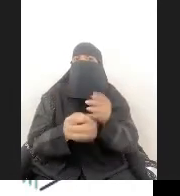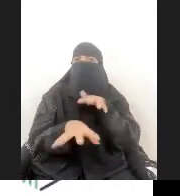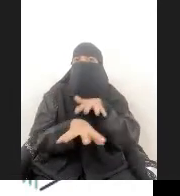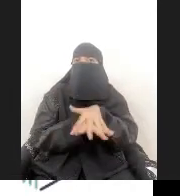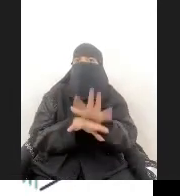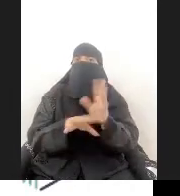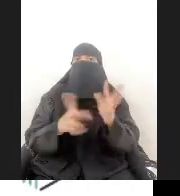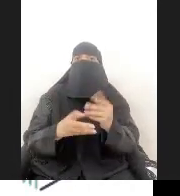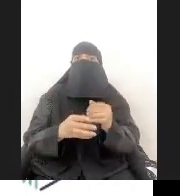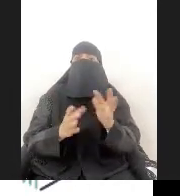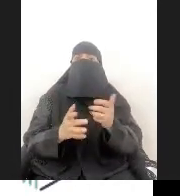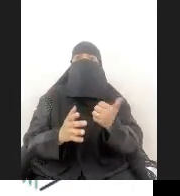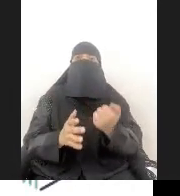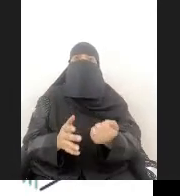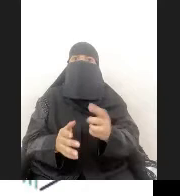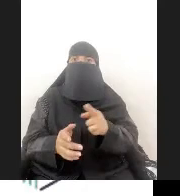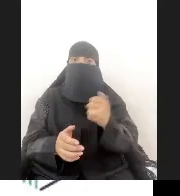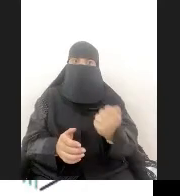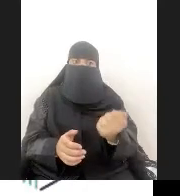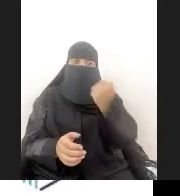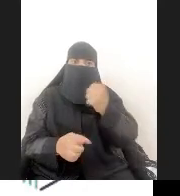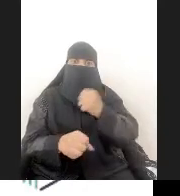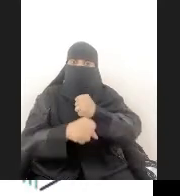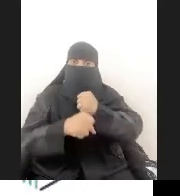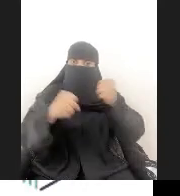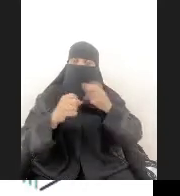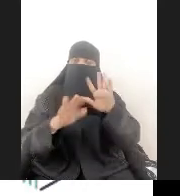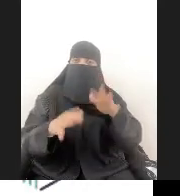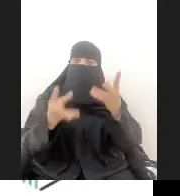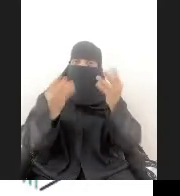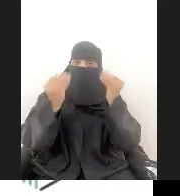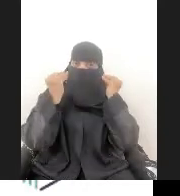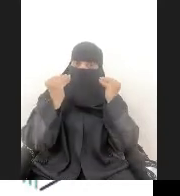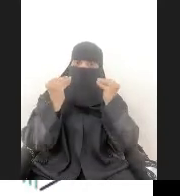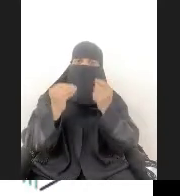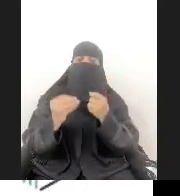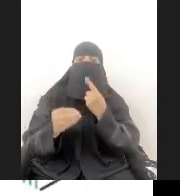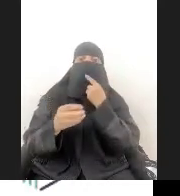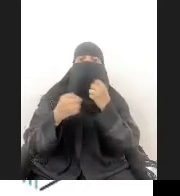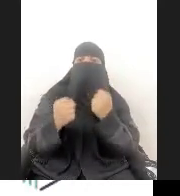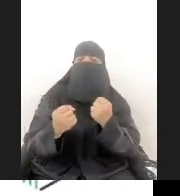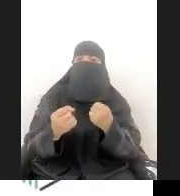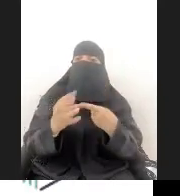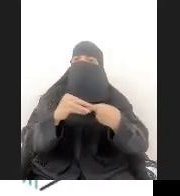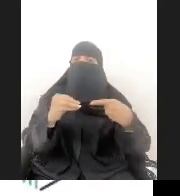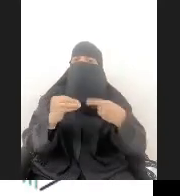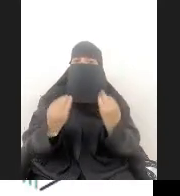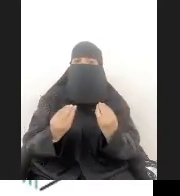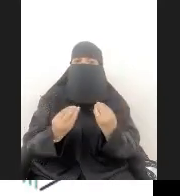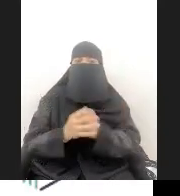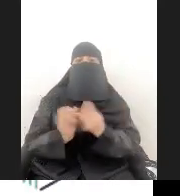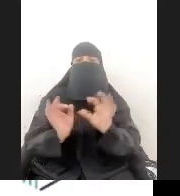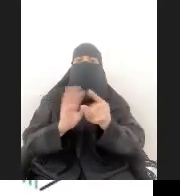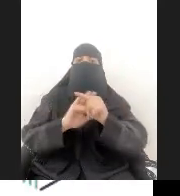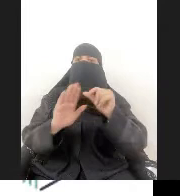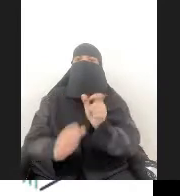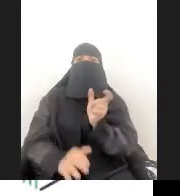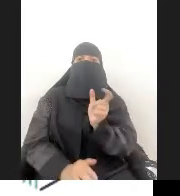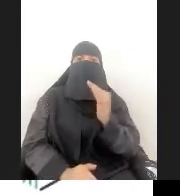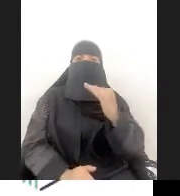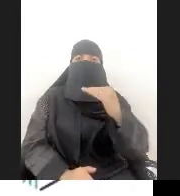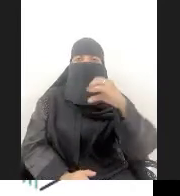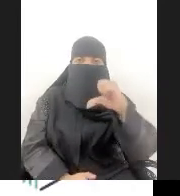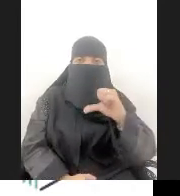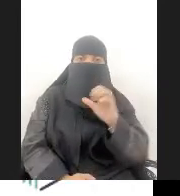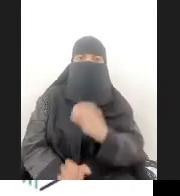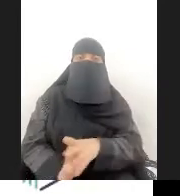التعلم ويكون أقل صعوبة. فأنا الآن لو تكلمنا عن موضوع في النحو، كتبنا الموضوع هنا، كتبنا أهداف،